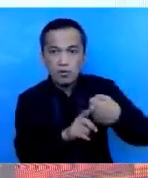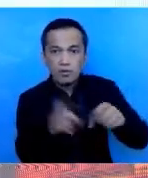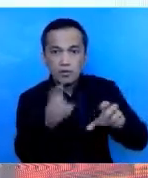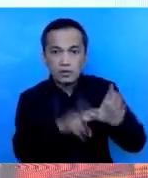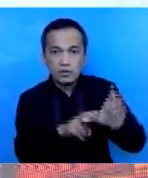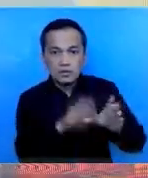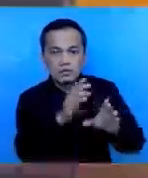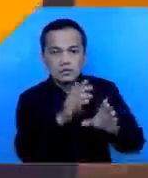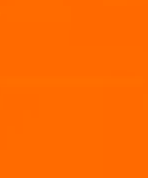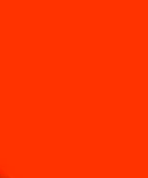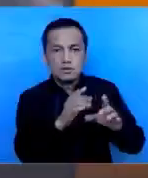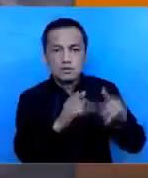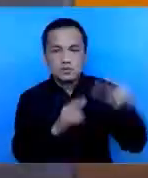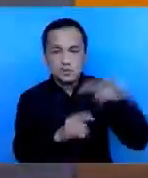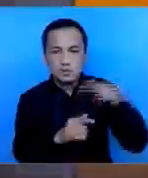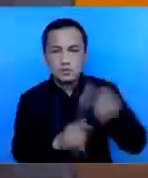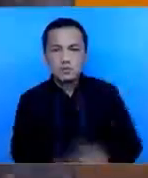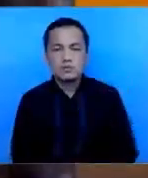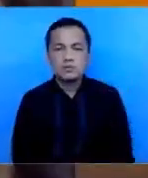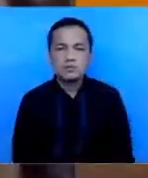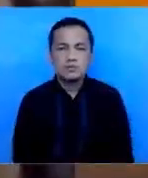eroplano.